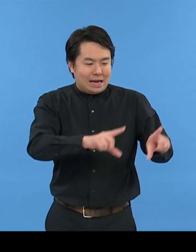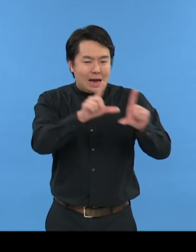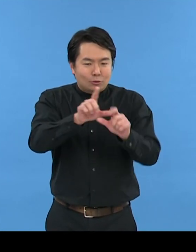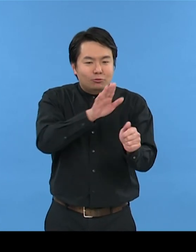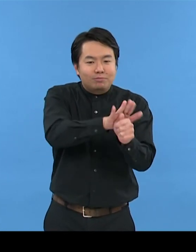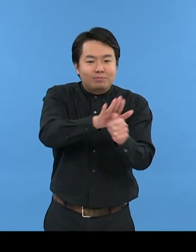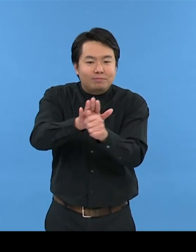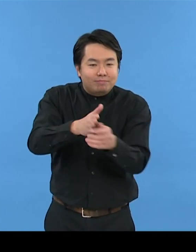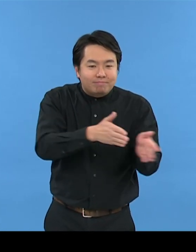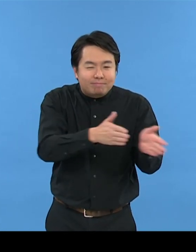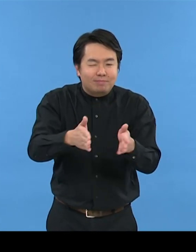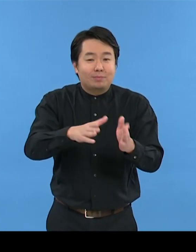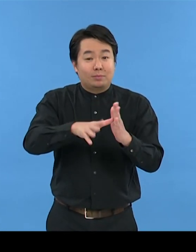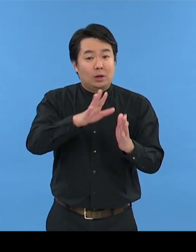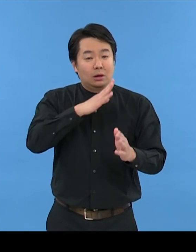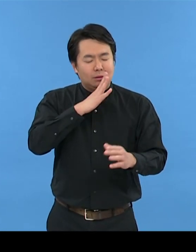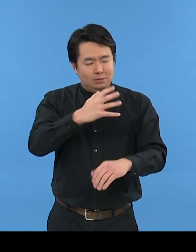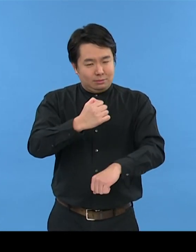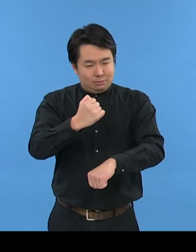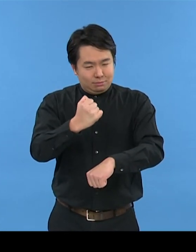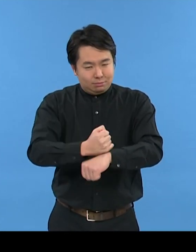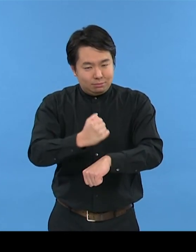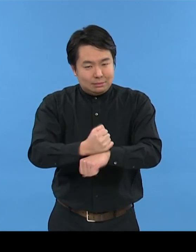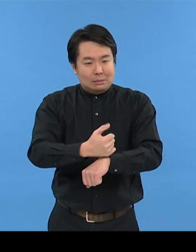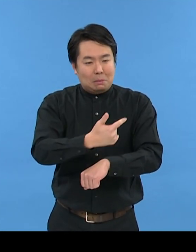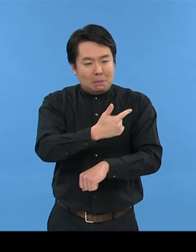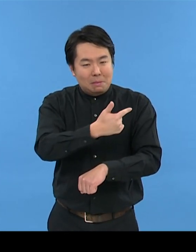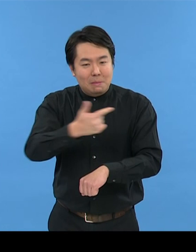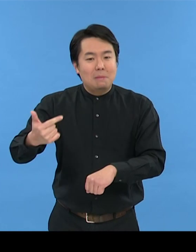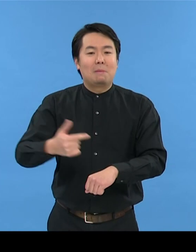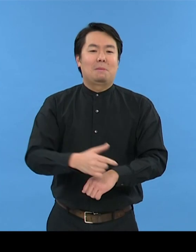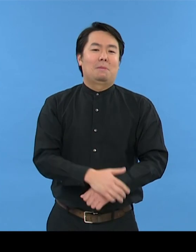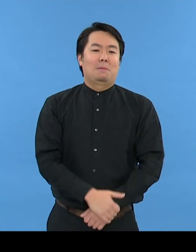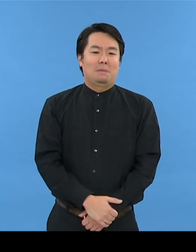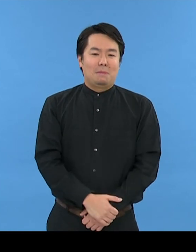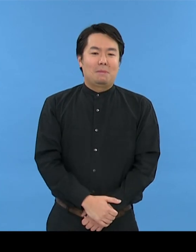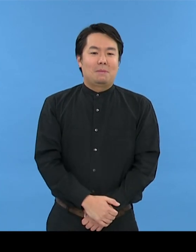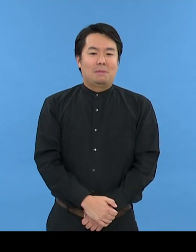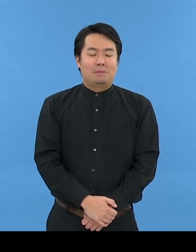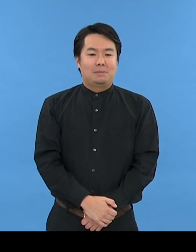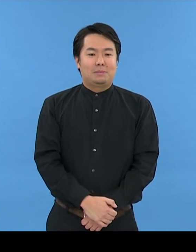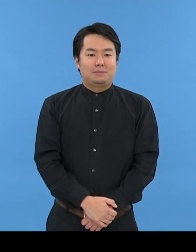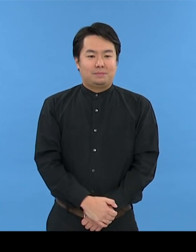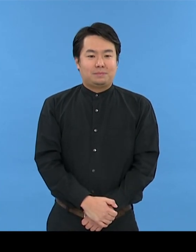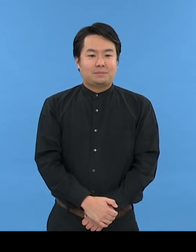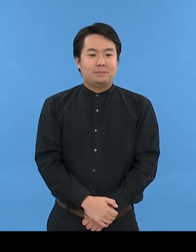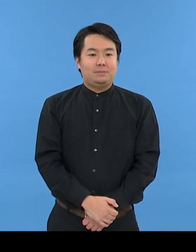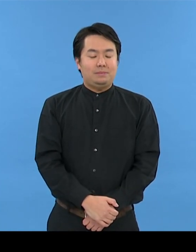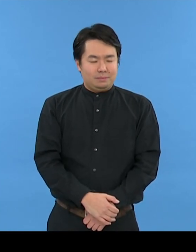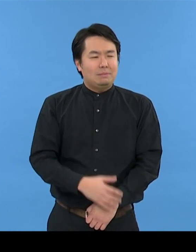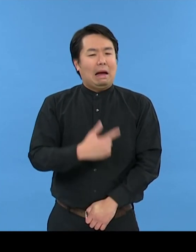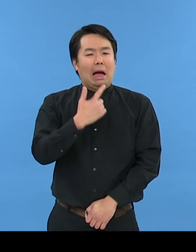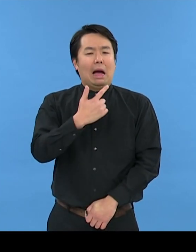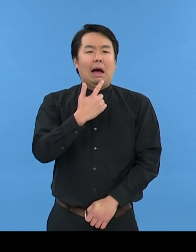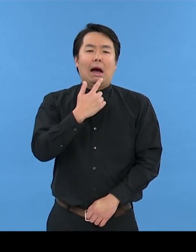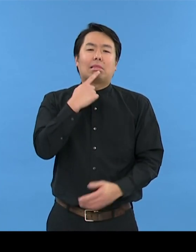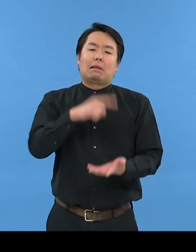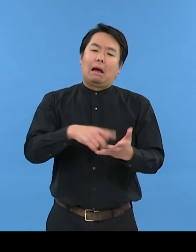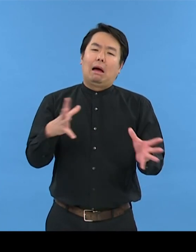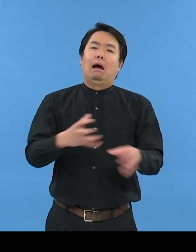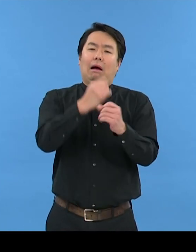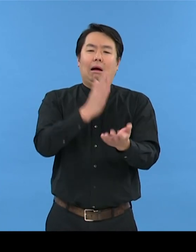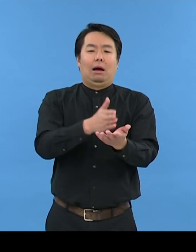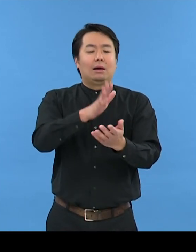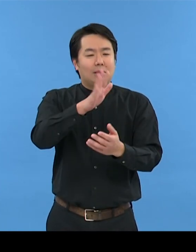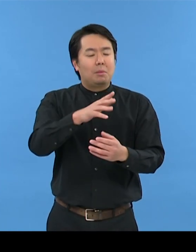いくときにまあ何とも大変ちょっと大雑把な言い方な